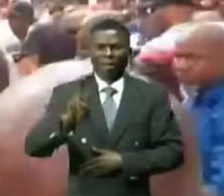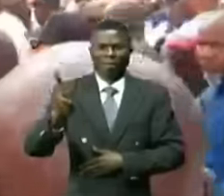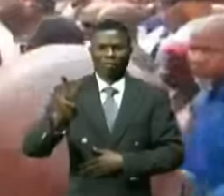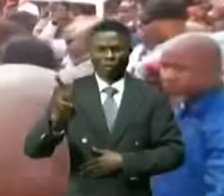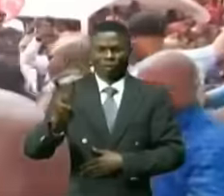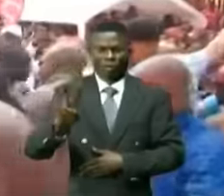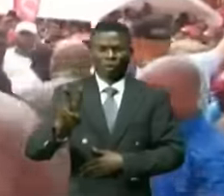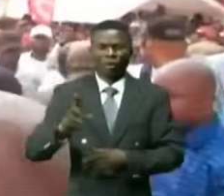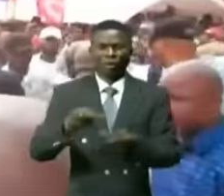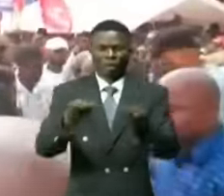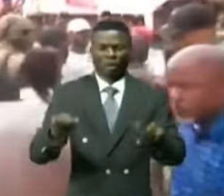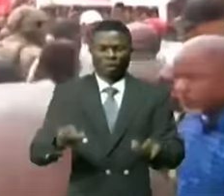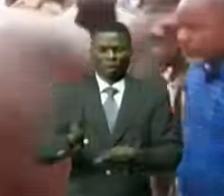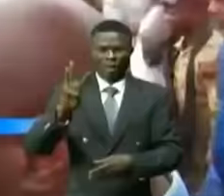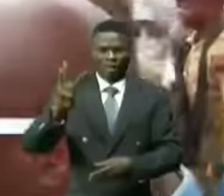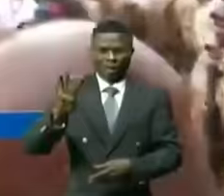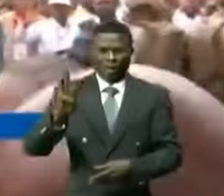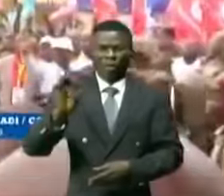du mont Rwenzori.